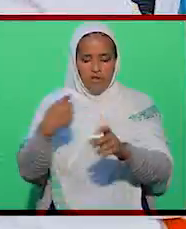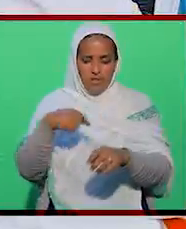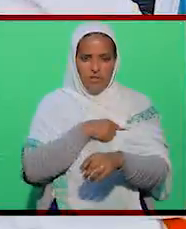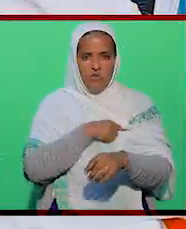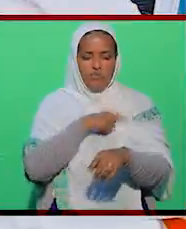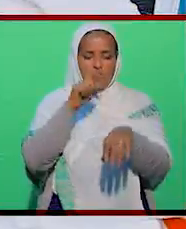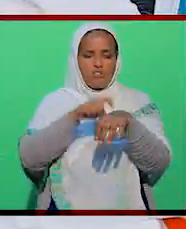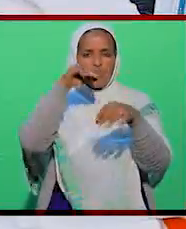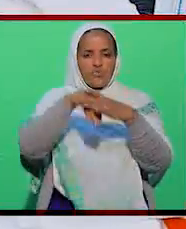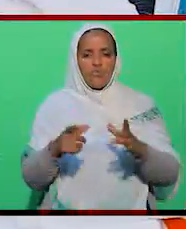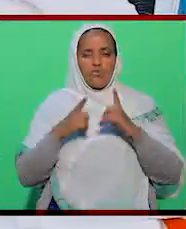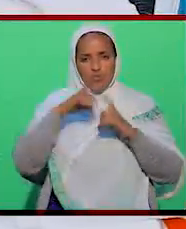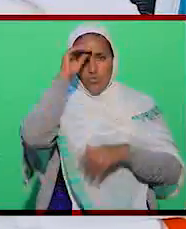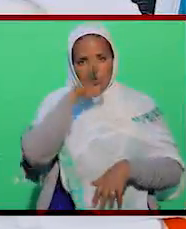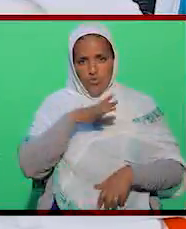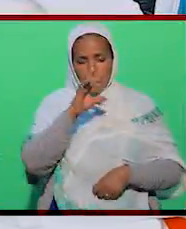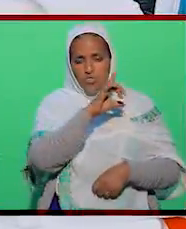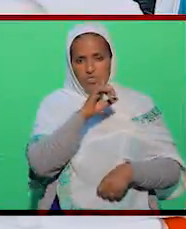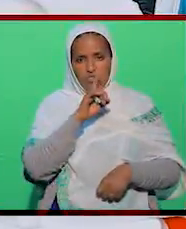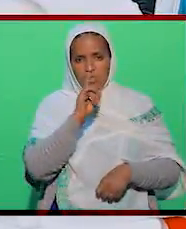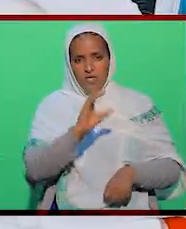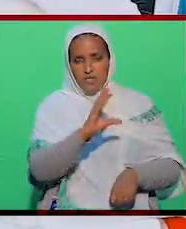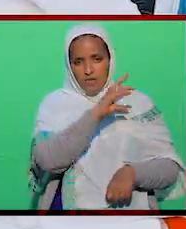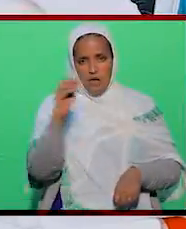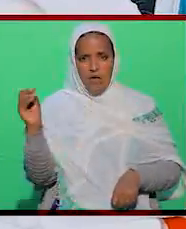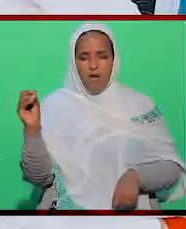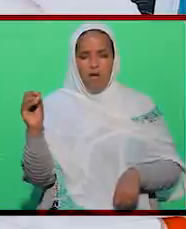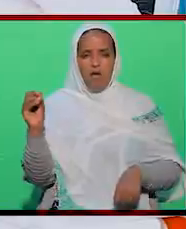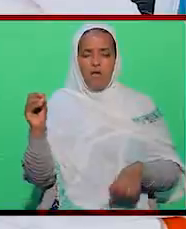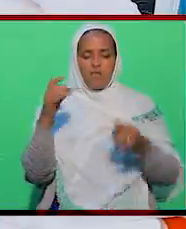ያደረግነው ደግሞ እኛው ነን፣ በጊዜው ውስጥ የምንኖር ሰዎች ነን እና